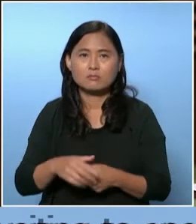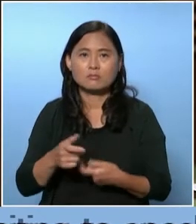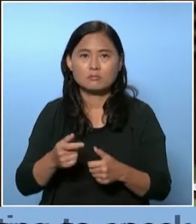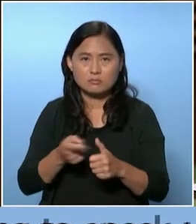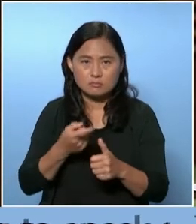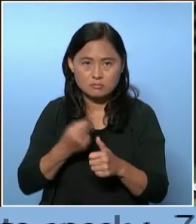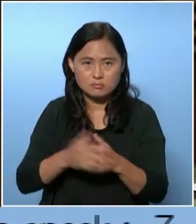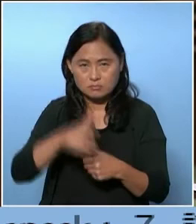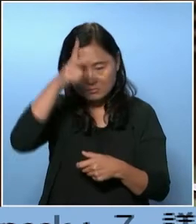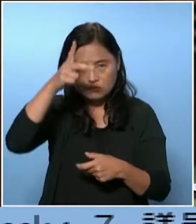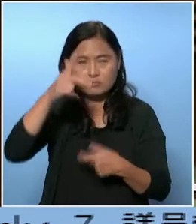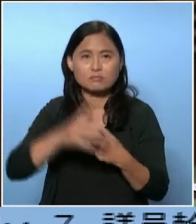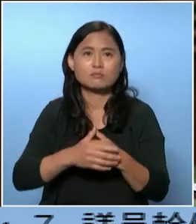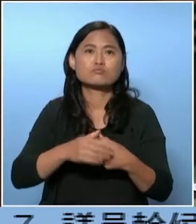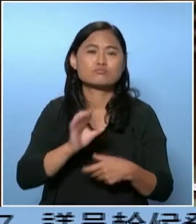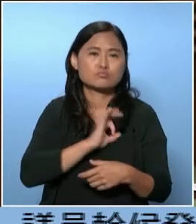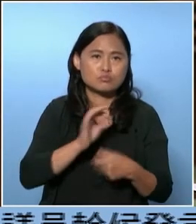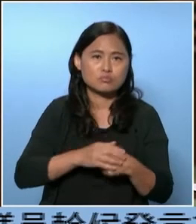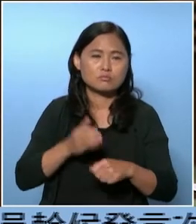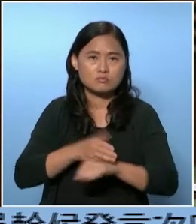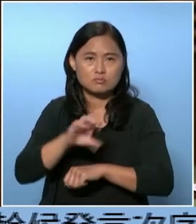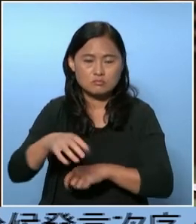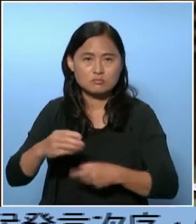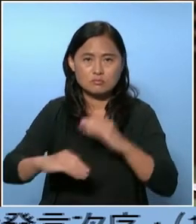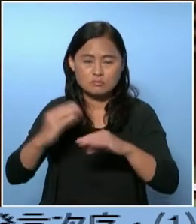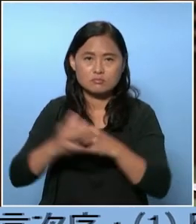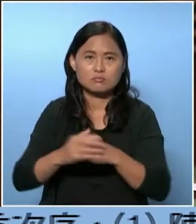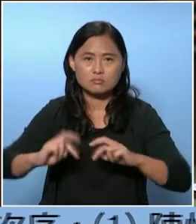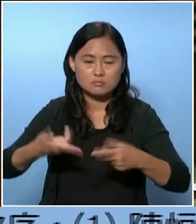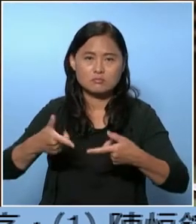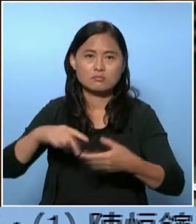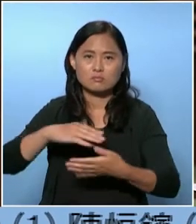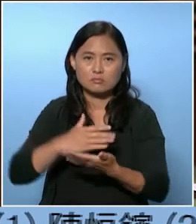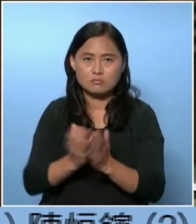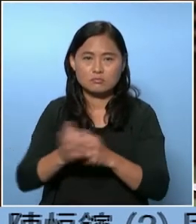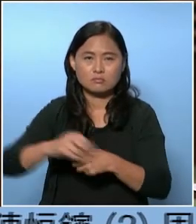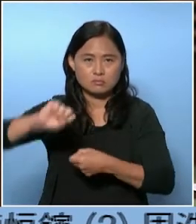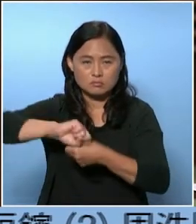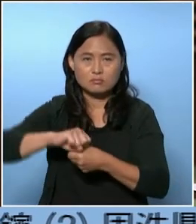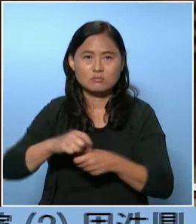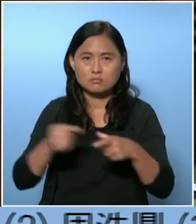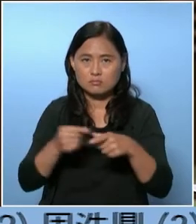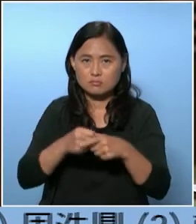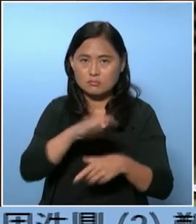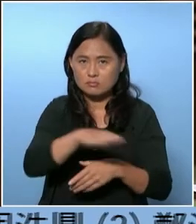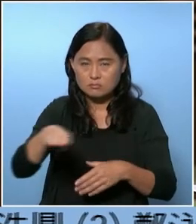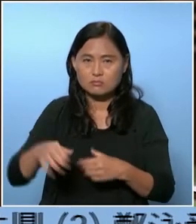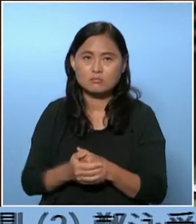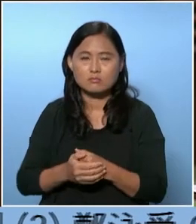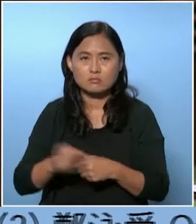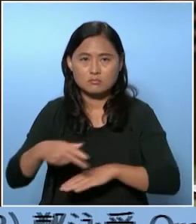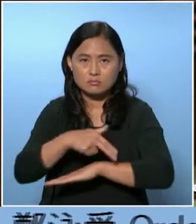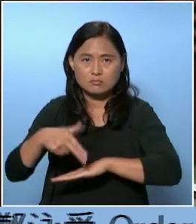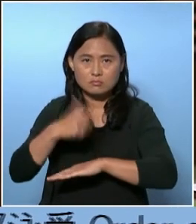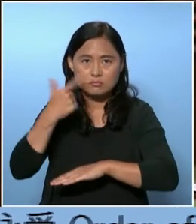構、社區設施、發展項目裏面加設公眾泊車位，同時在規劃新發